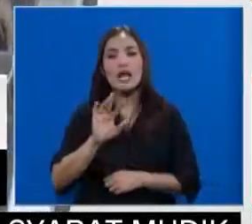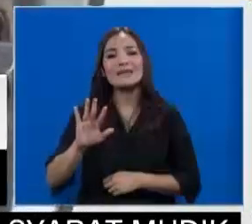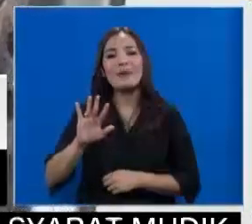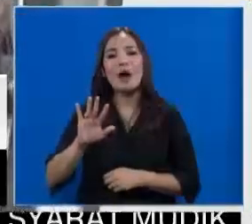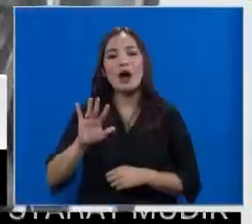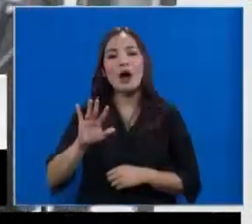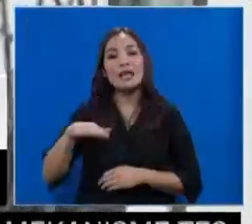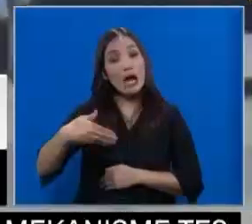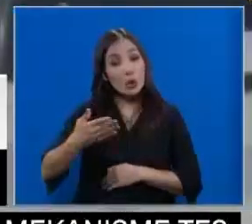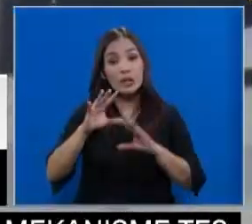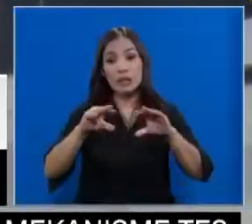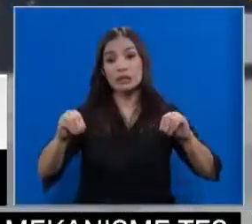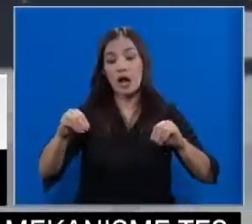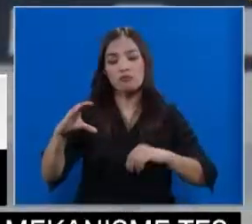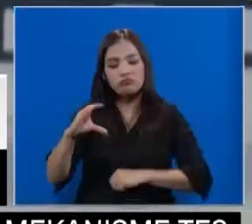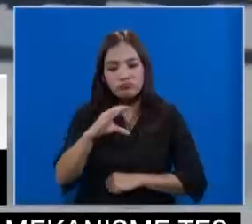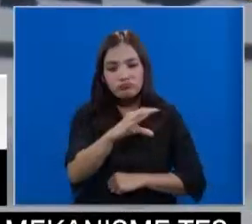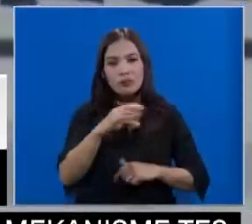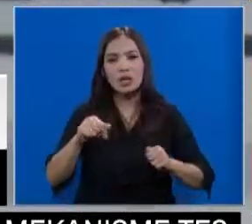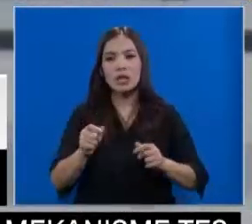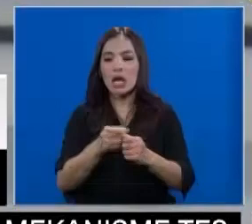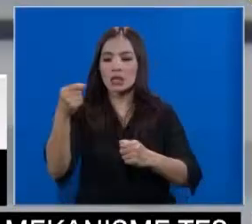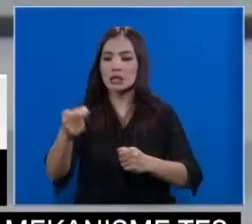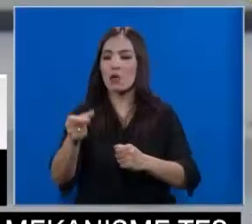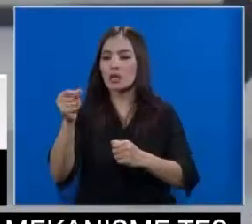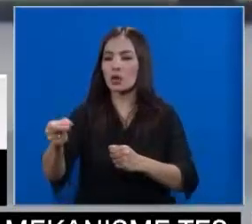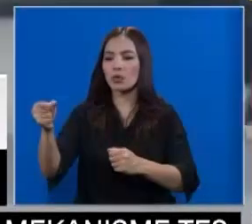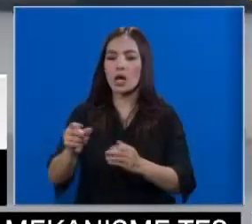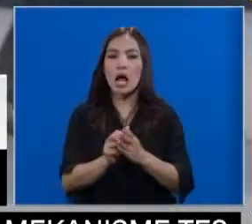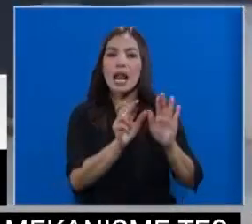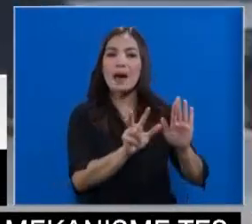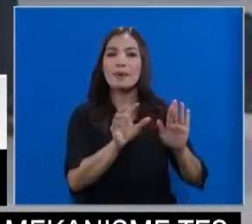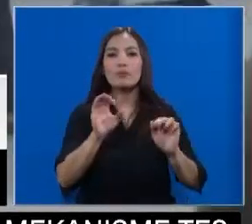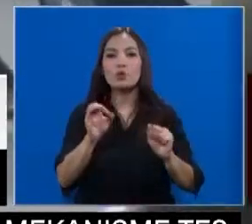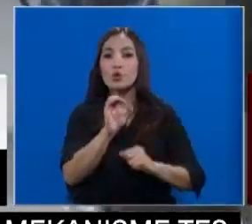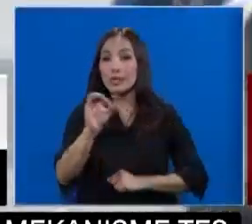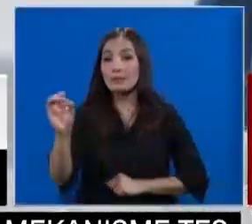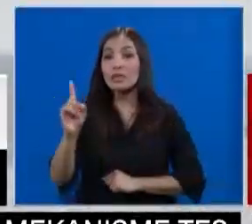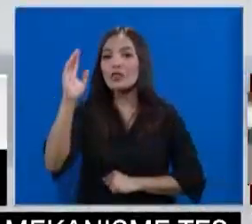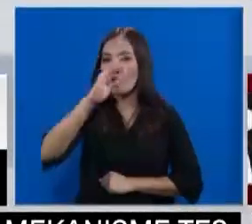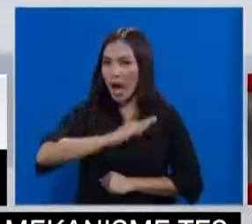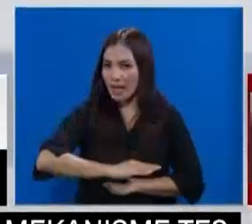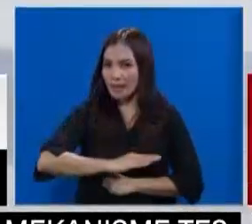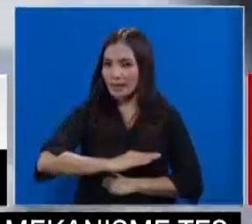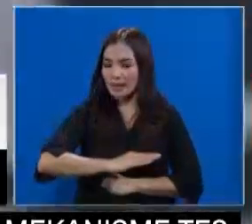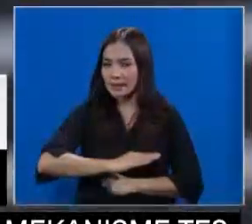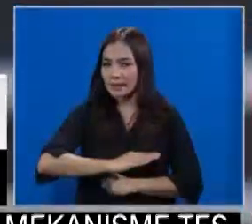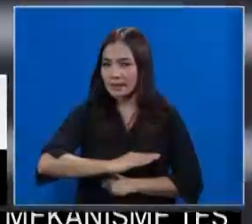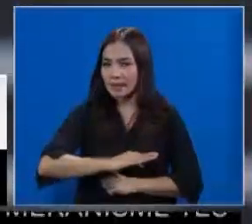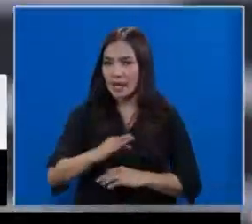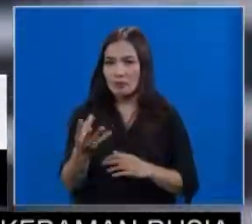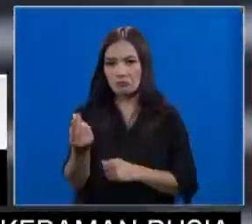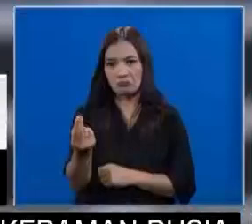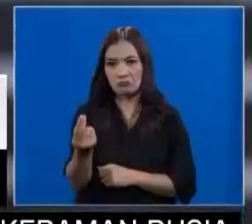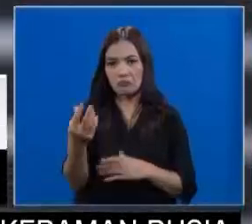profesi sebagai tukang beca, Israel selalu menyewa beca Rp8.000 per hari dari pemilik beca. Penghasilannya